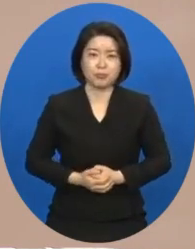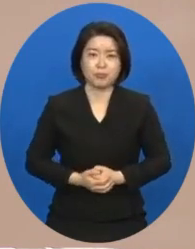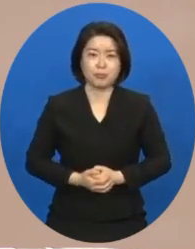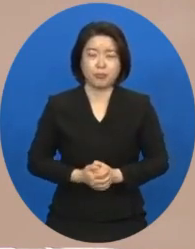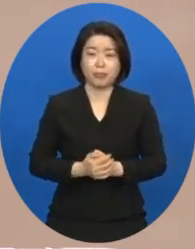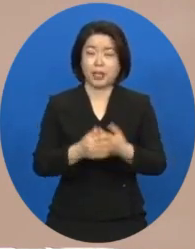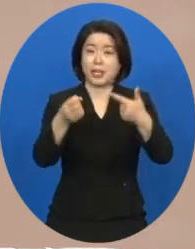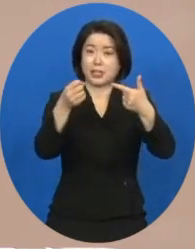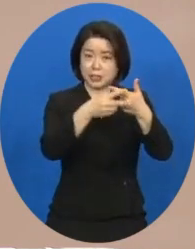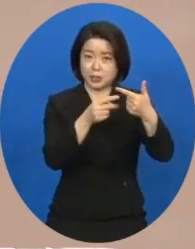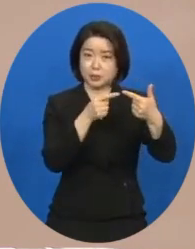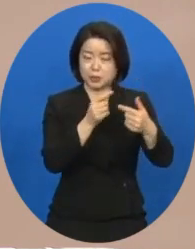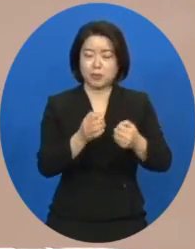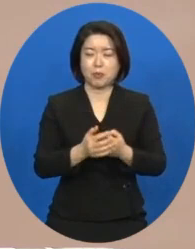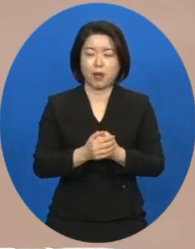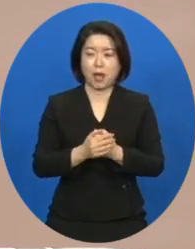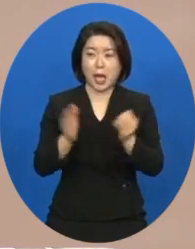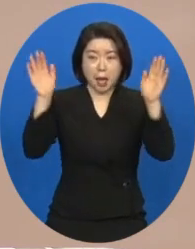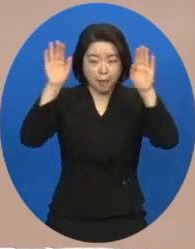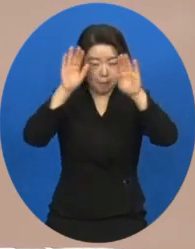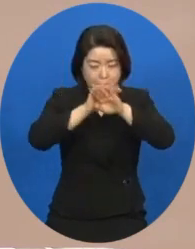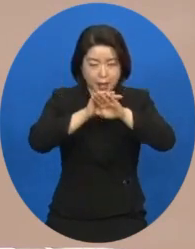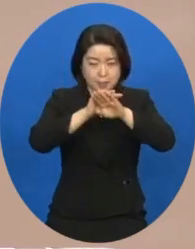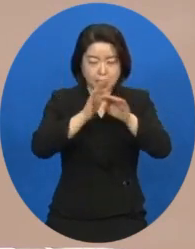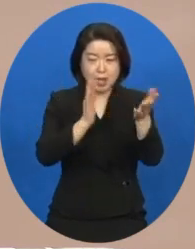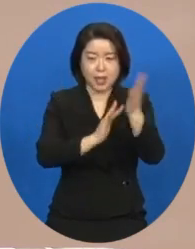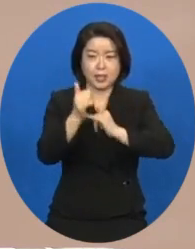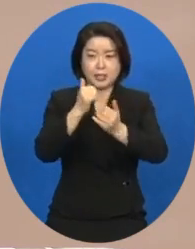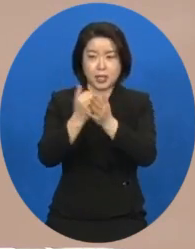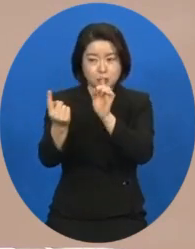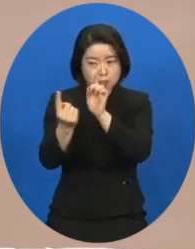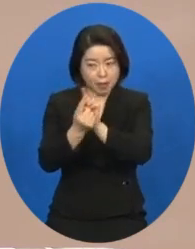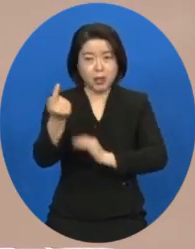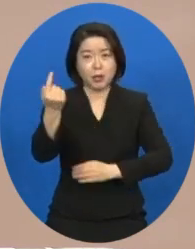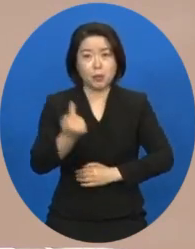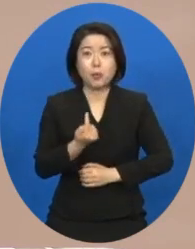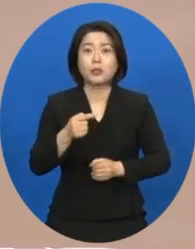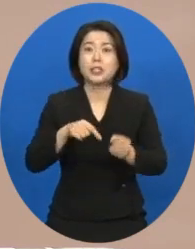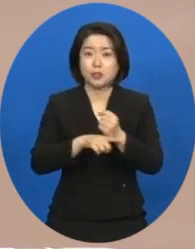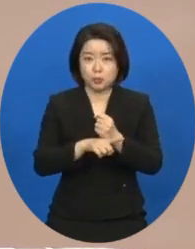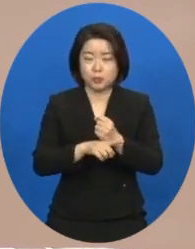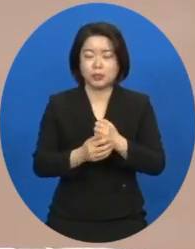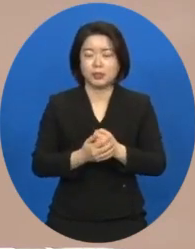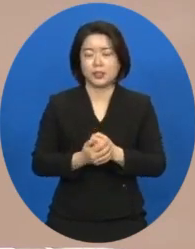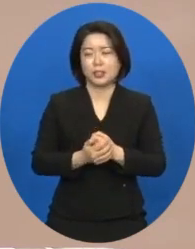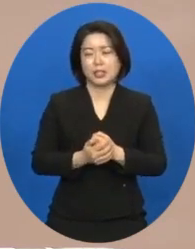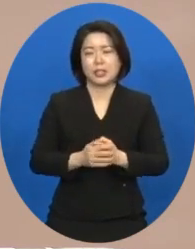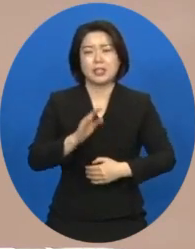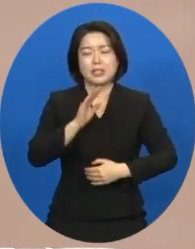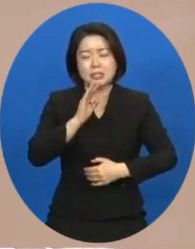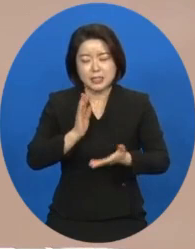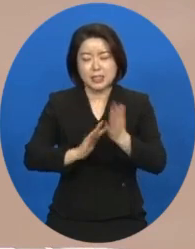니고데모가 이처럼 밤에 예수님을 찾아온 것은 예수님을 진짜 몰랐기 때문이에요.